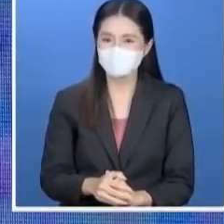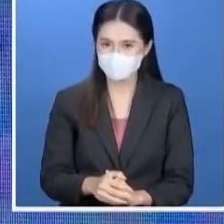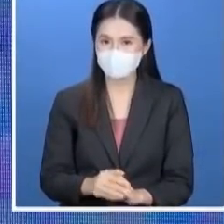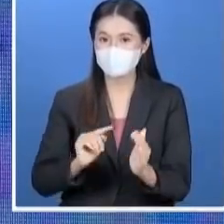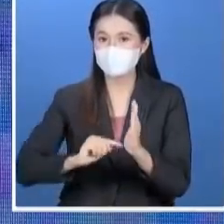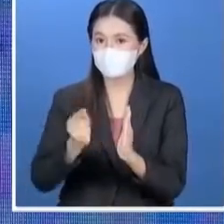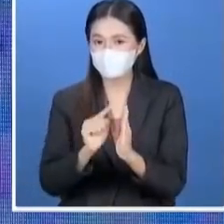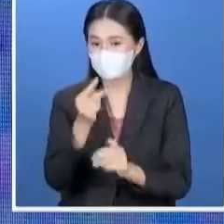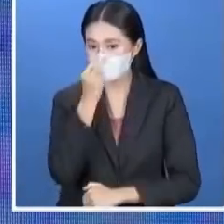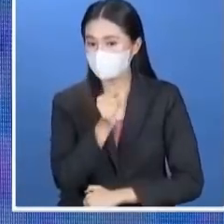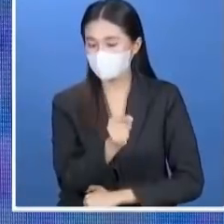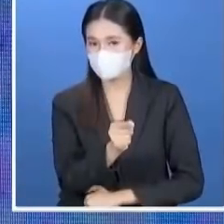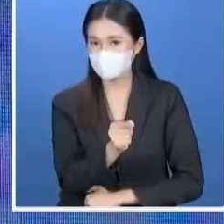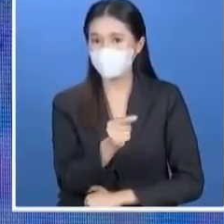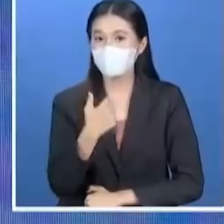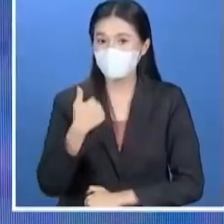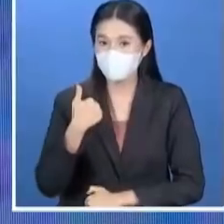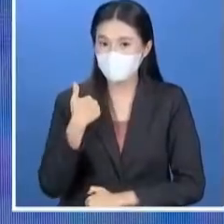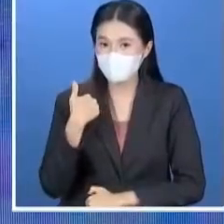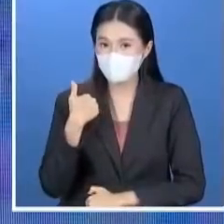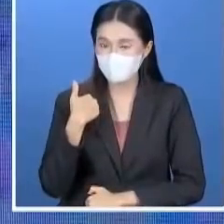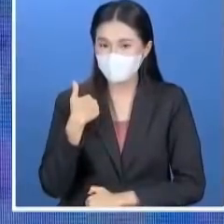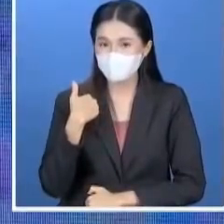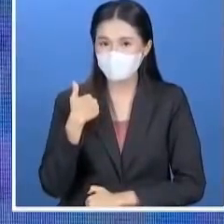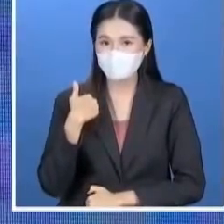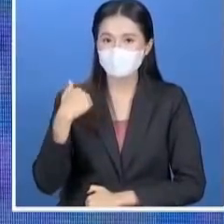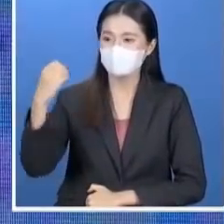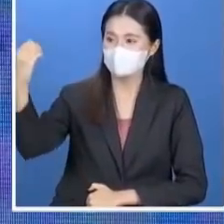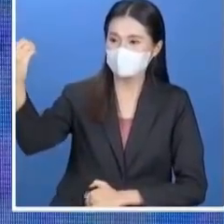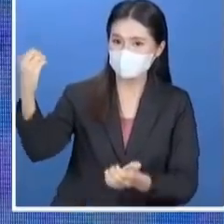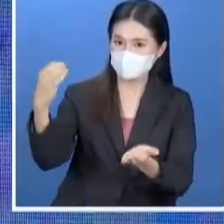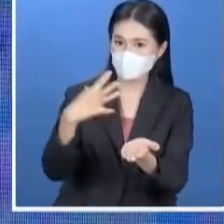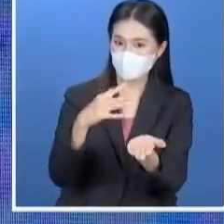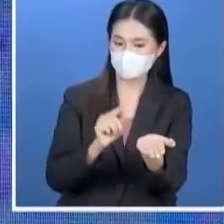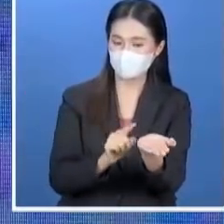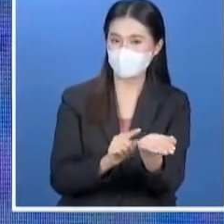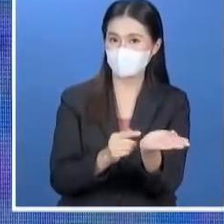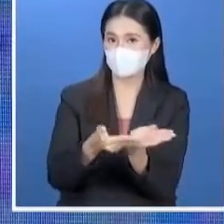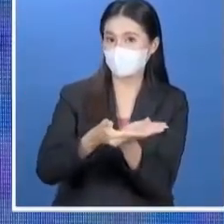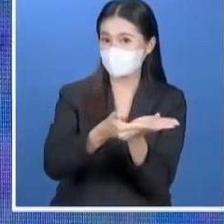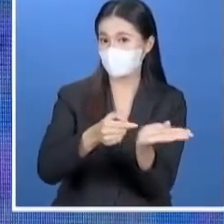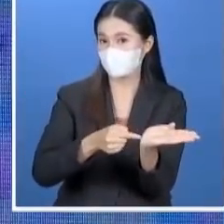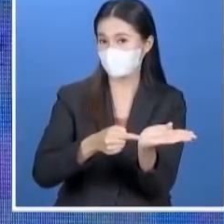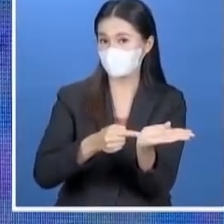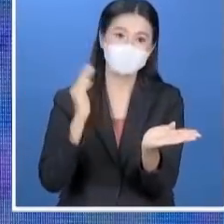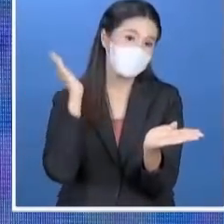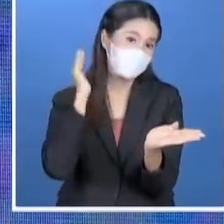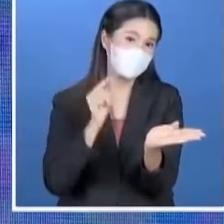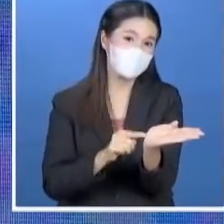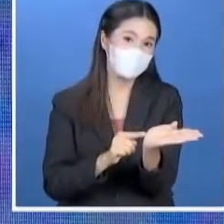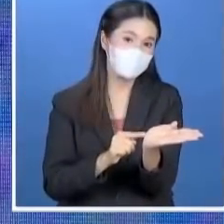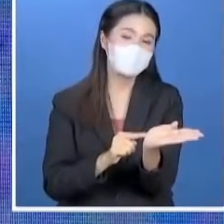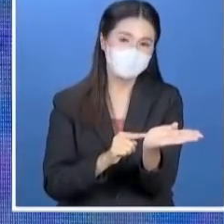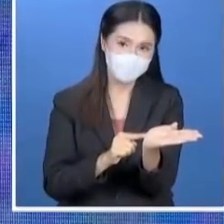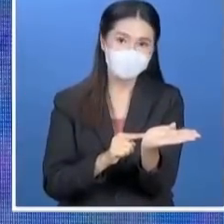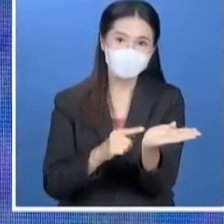ก็จะเริ่มเห็นว่ามีแสงเงามาอยู่ที่ท้ายเรือนะครับและในช่วงเวล